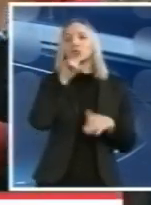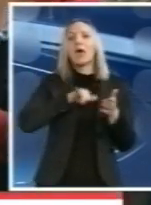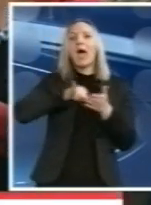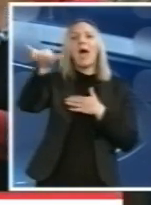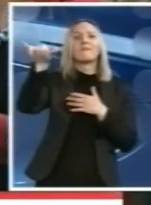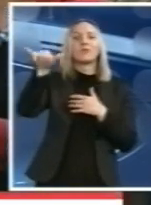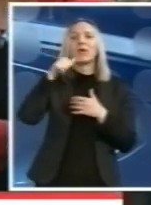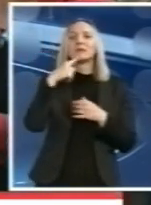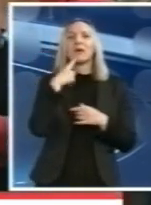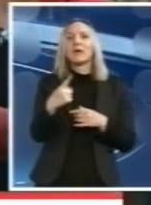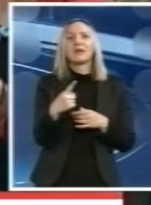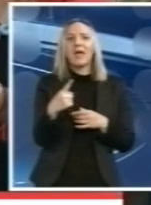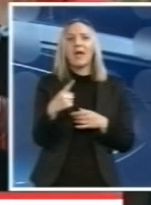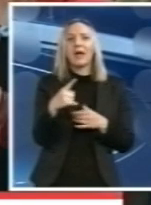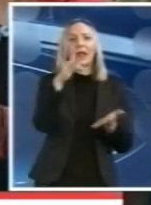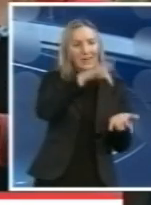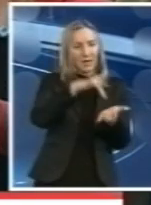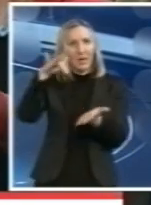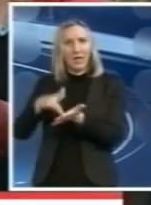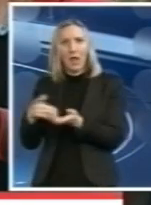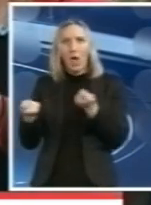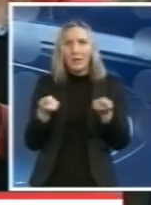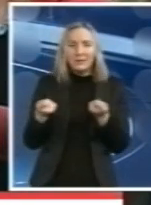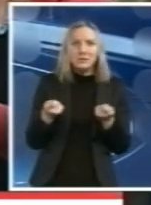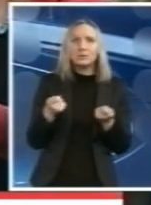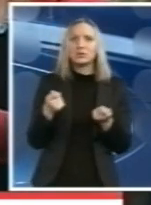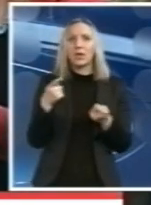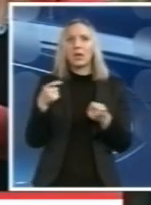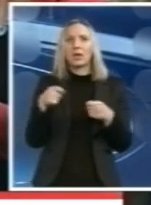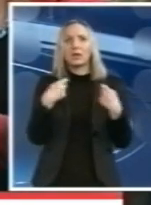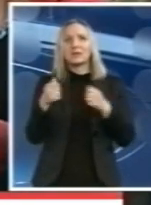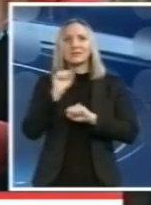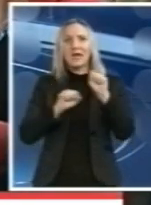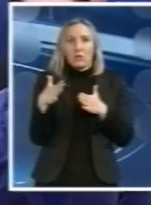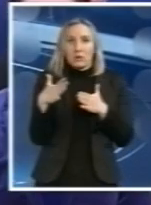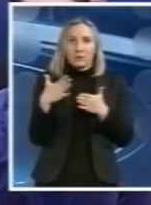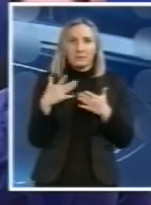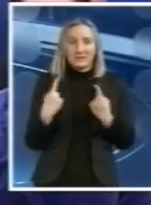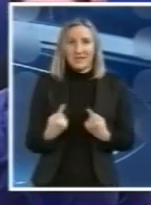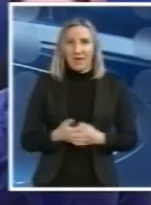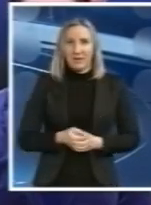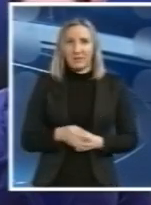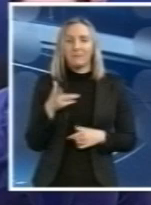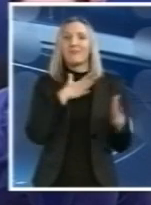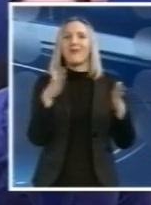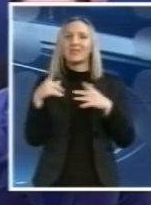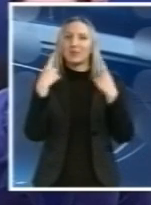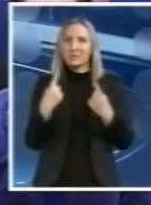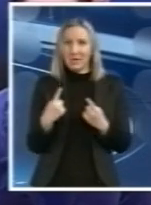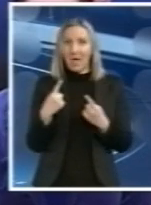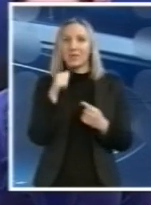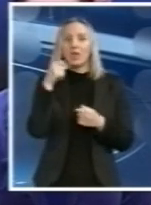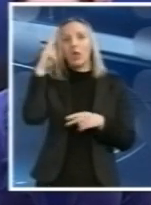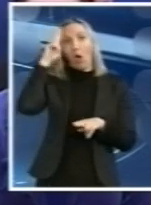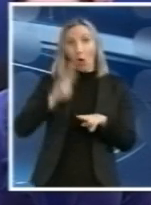izolacijom. Za one koji prekrše mere izolacije sledi kazna zatvora od 3 godine. To vanredno stanje, odluku o donošenju